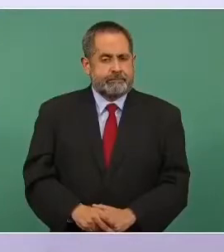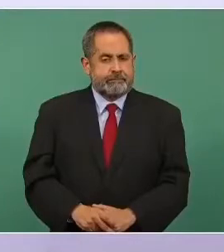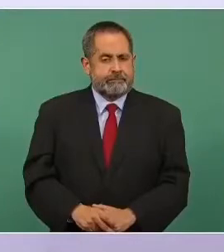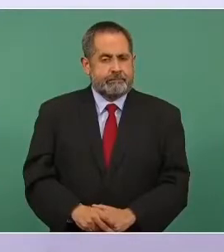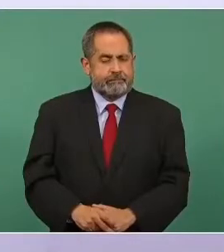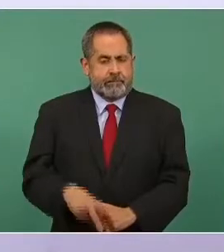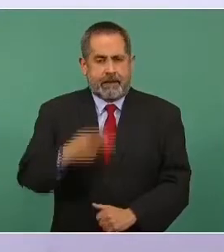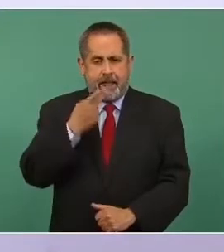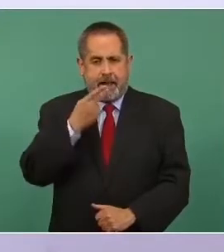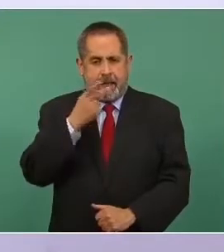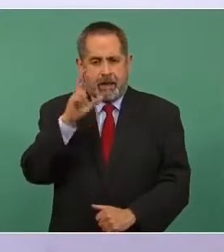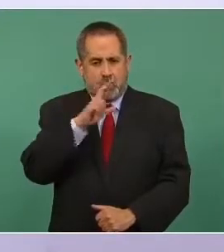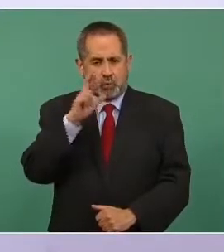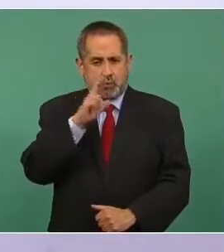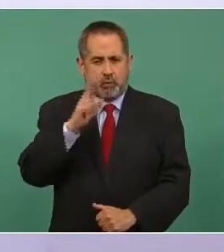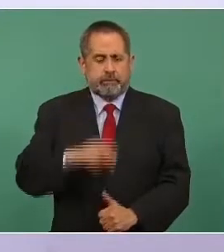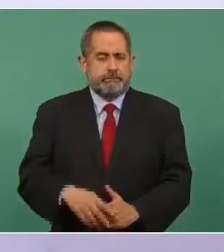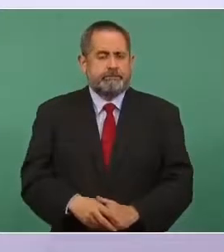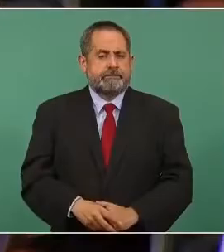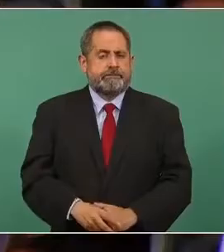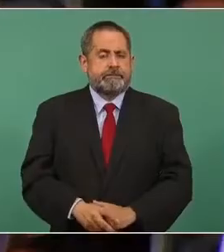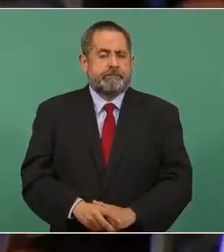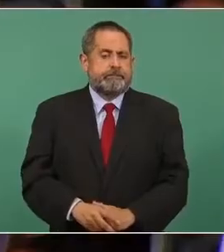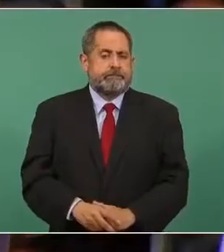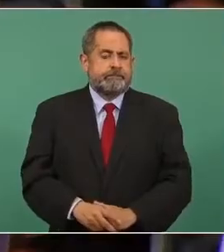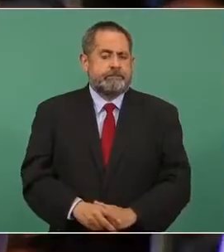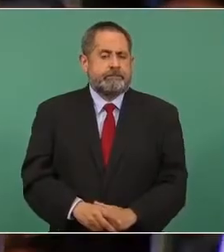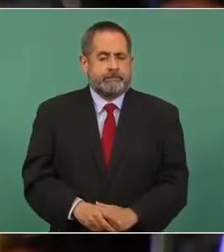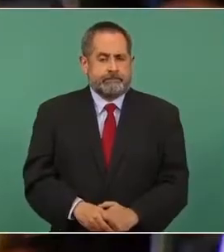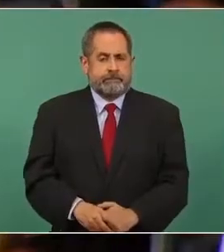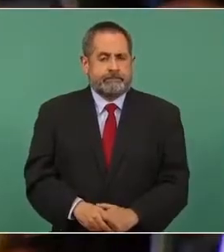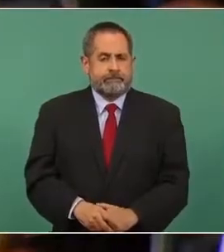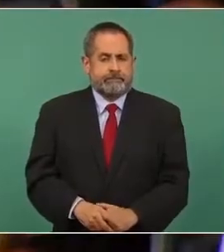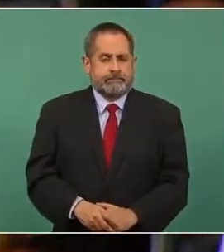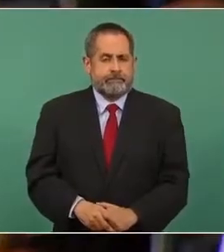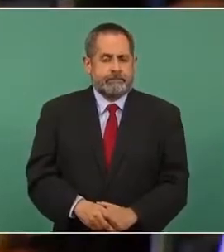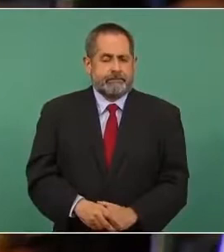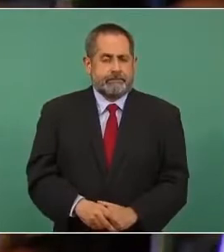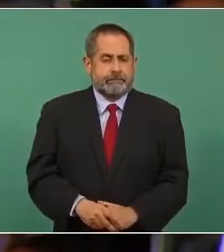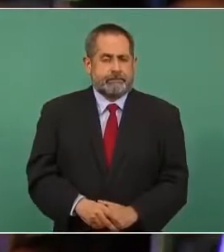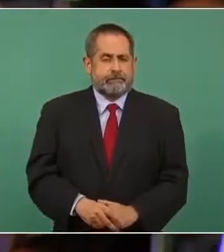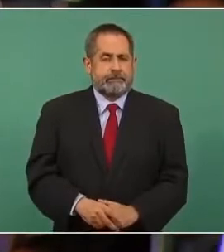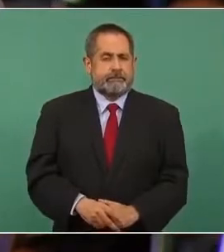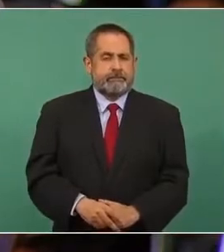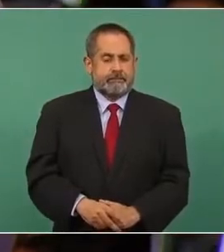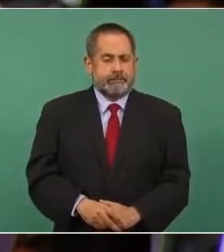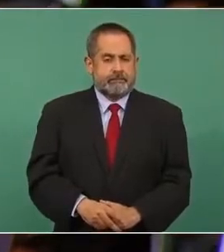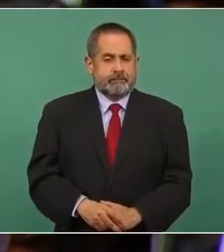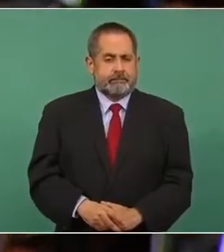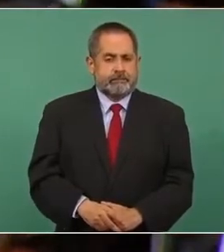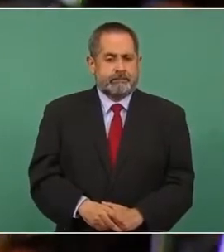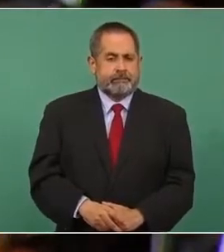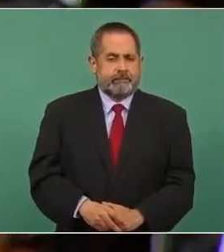российско-мексиканских отношений на благо народов наших стран. Еще раз поздравляю всех с праздником,